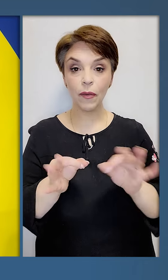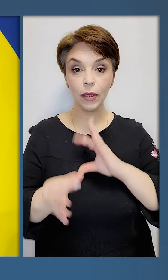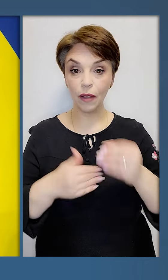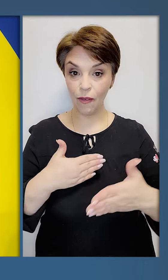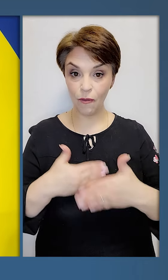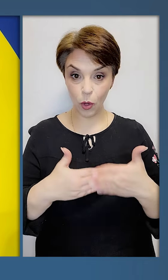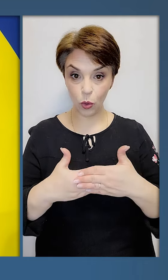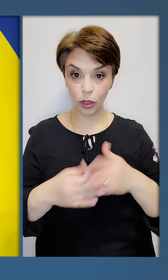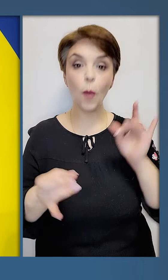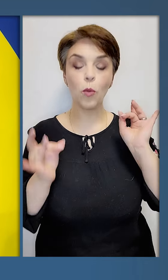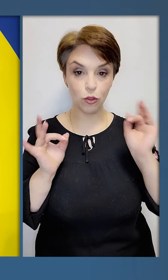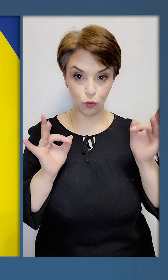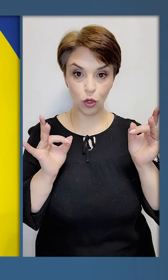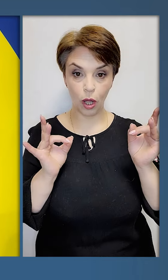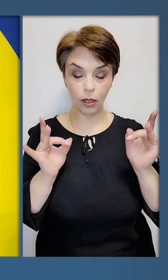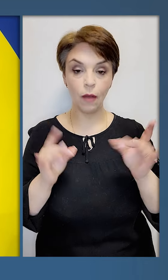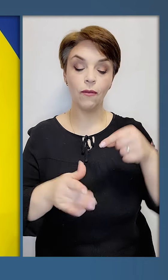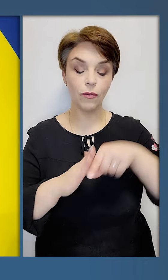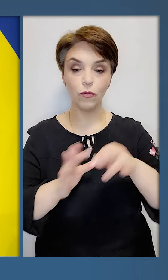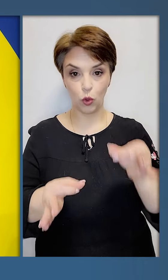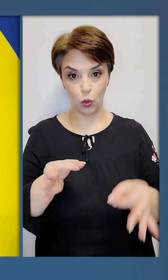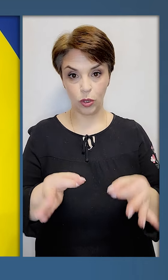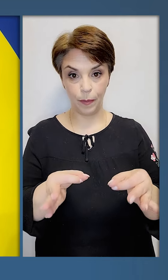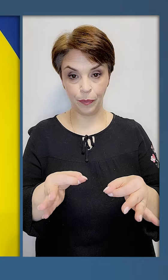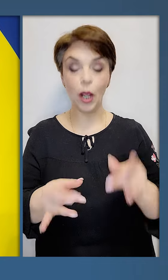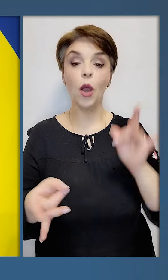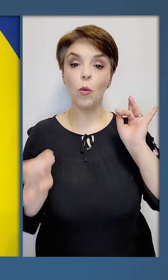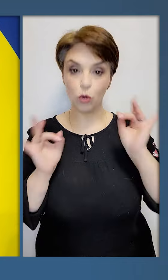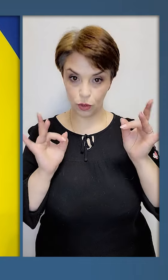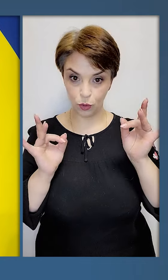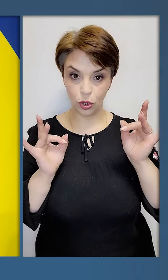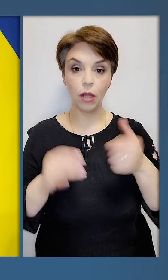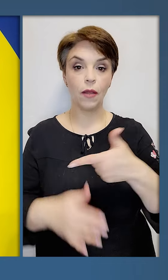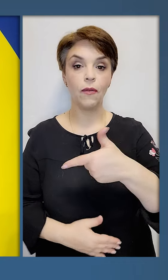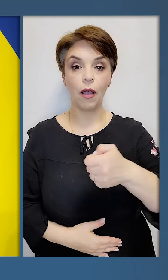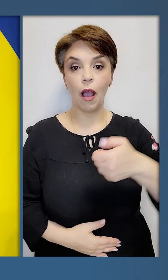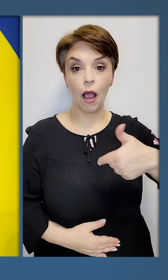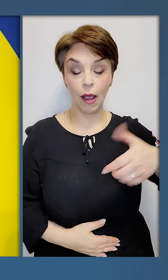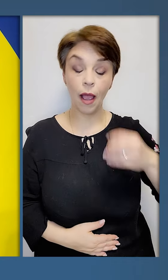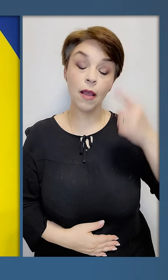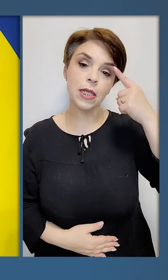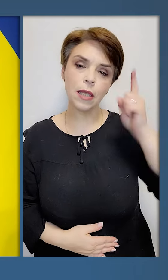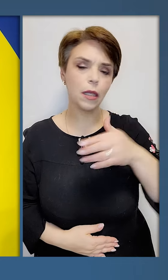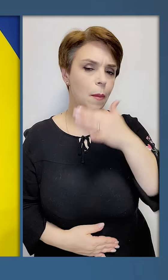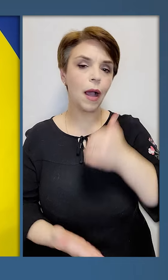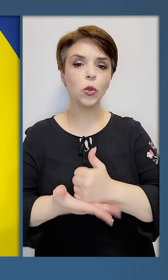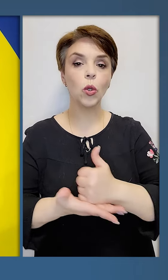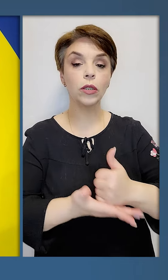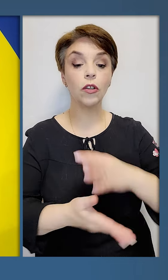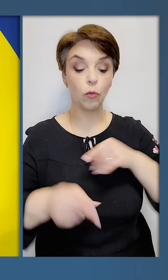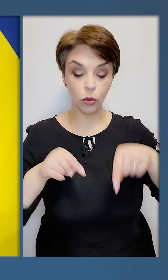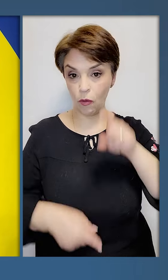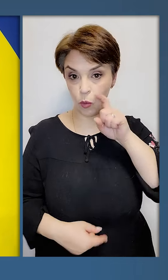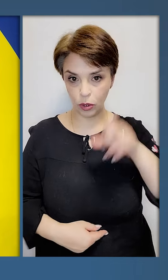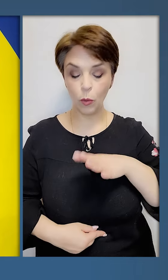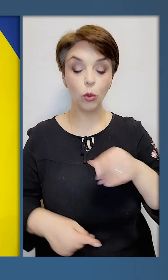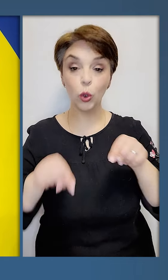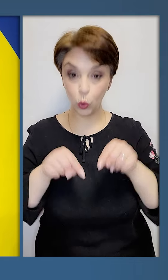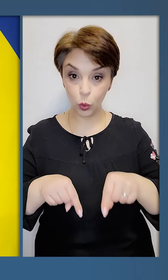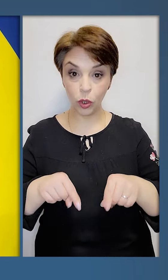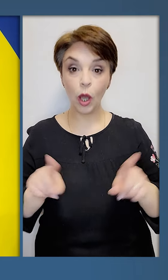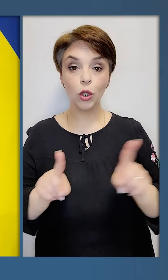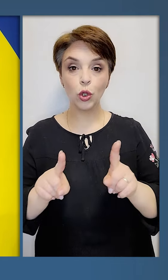справедливі вироки прозвучали в суді, прозвучали в Газі. І знаєте, багато лідерів були в Україні і